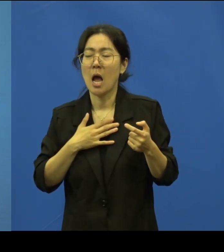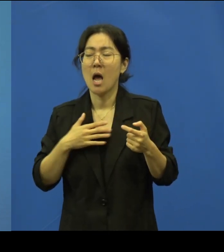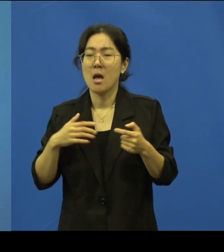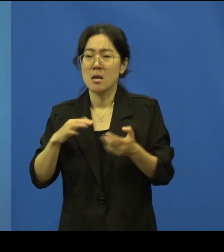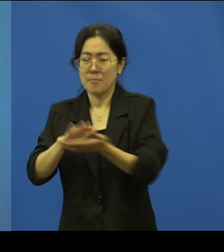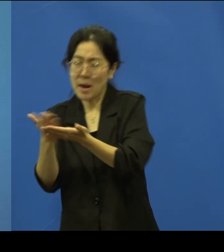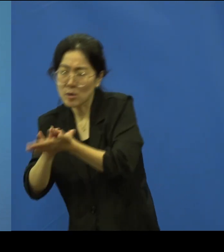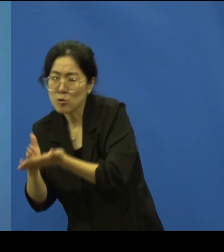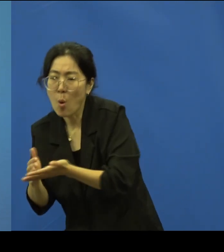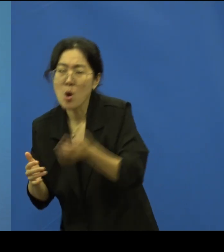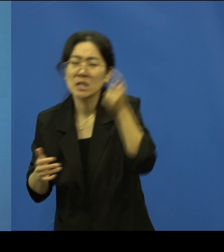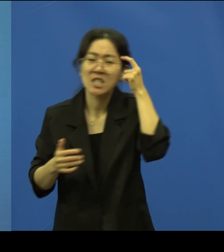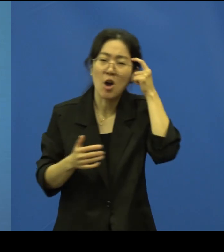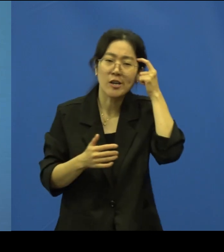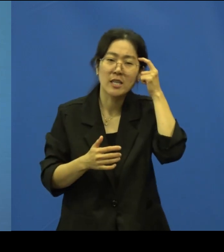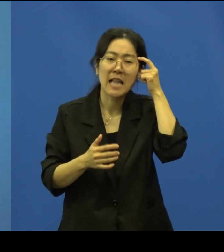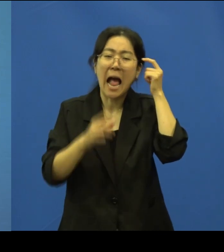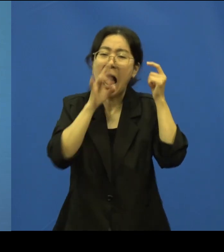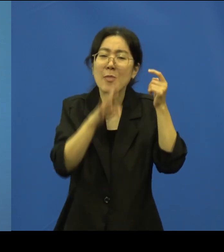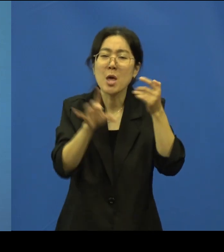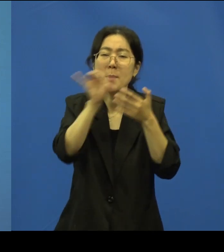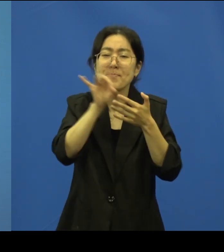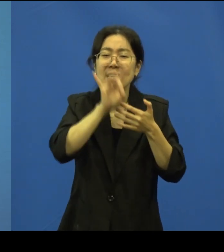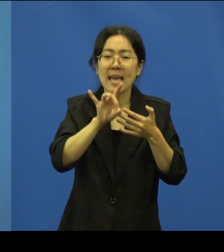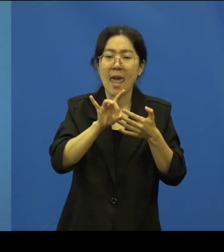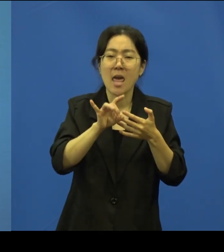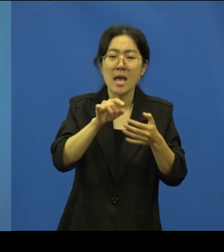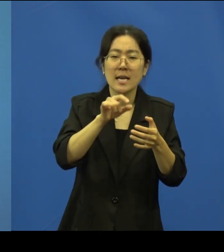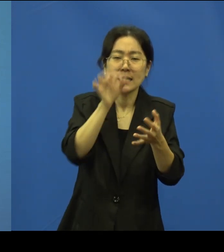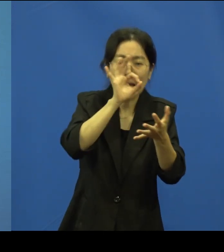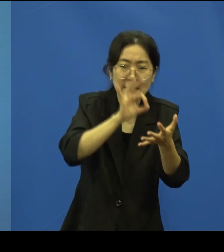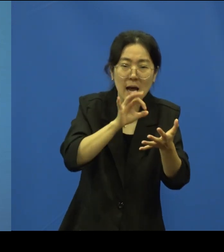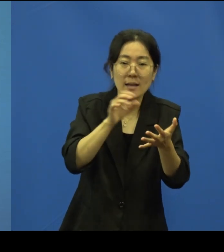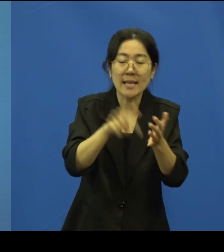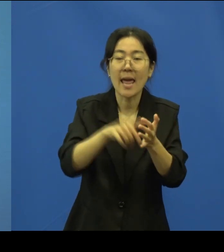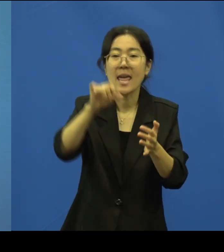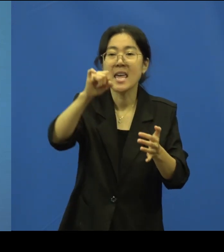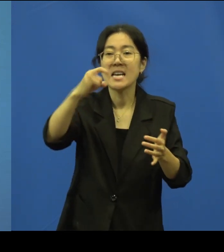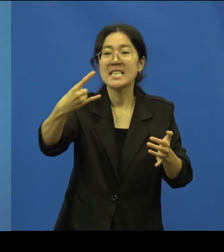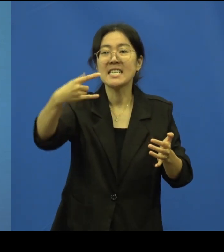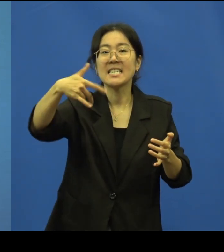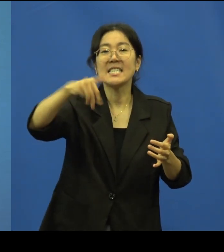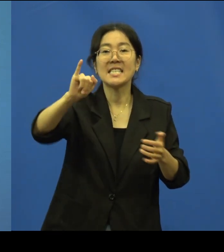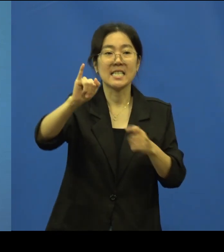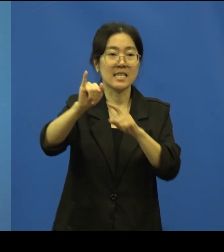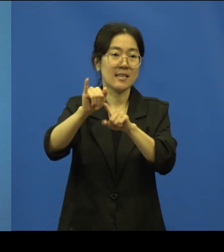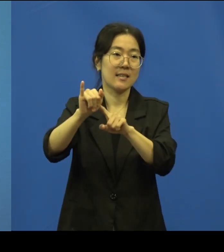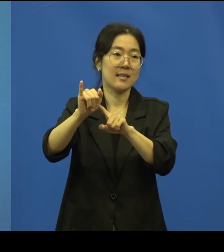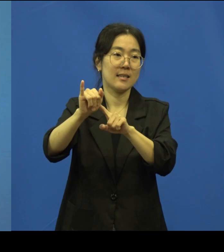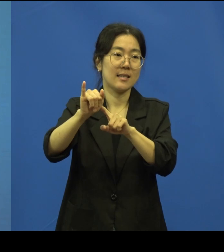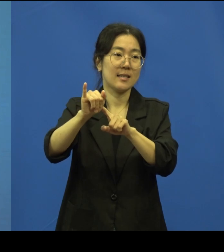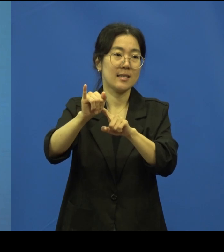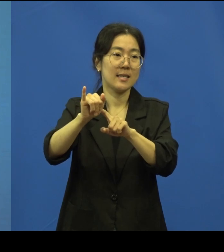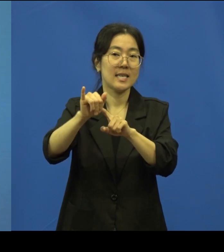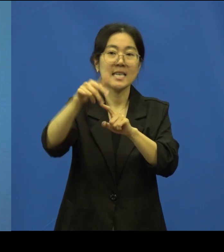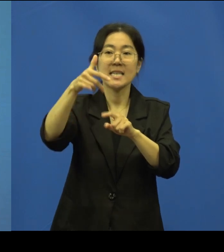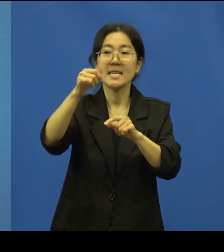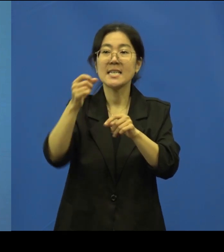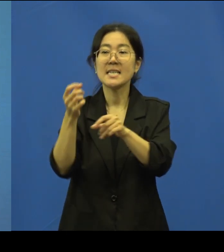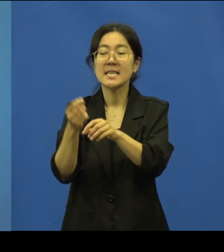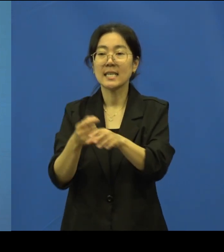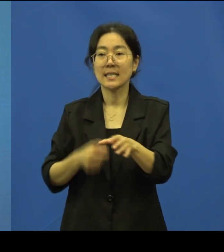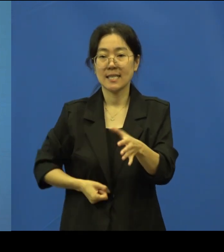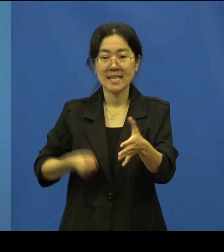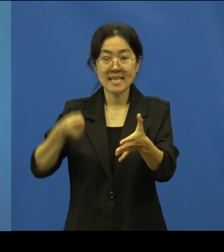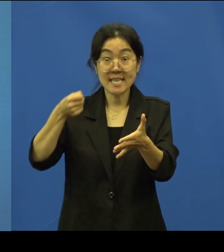신기해요. 이게 생각으로는 안 될 것 같은데 그렇게 의지의 말을 따라가면 기도가 되는